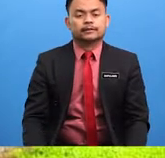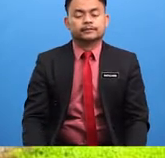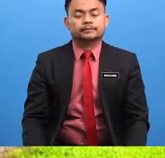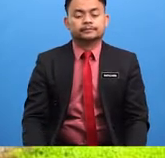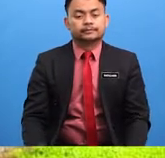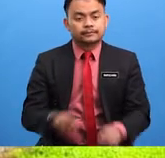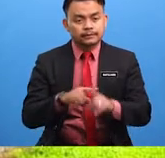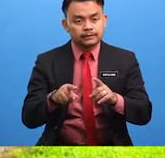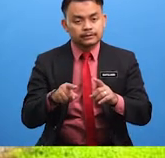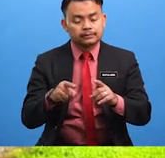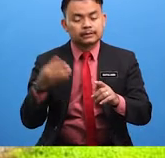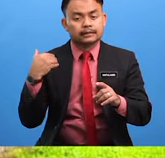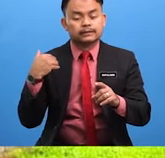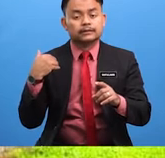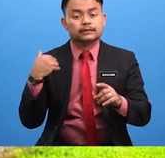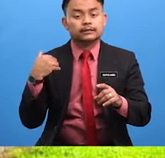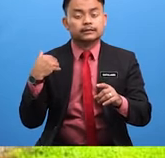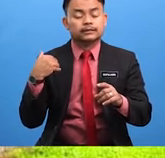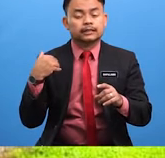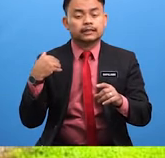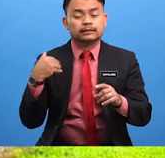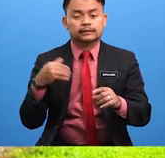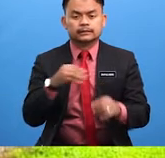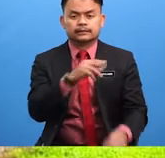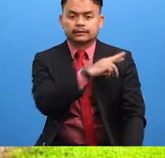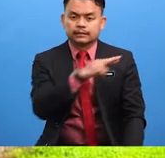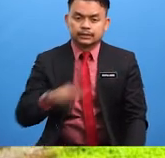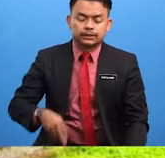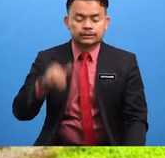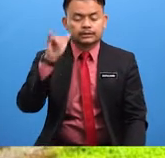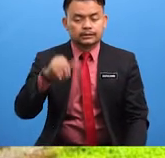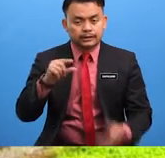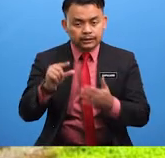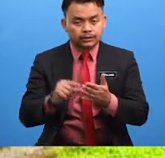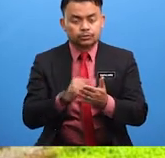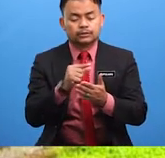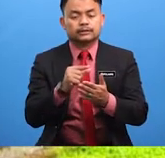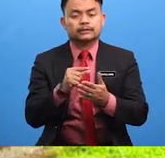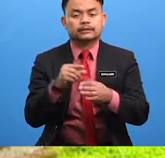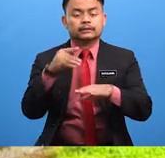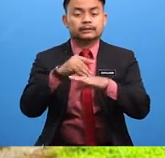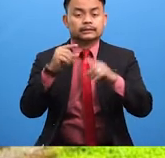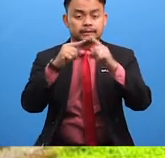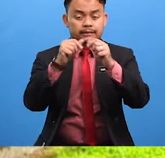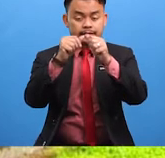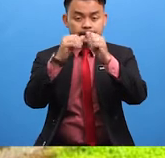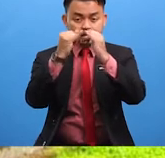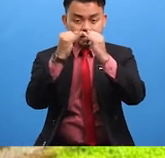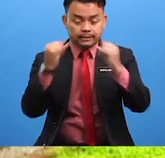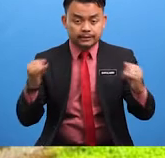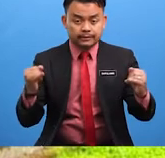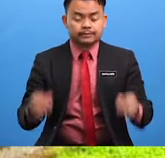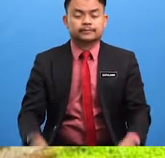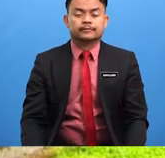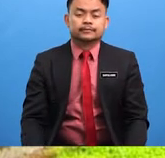diperbuat daripada rotan tawar dan anyaman daripada bemban. Di sesetengah tempat kelarai dimaksudkan